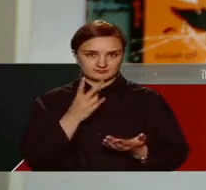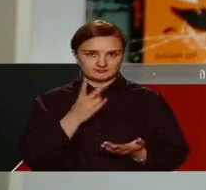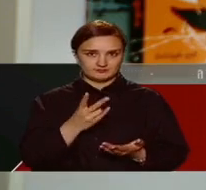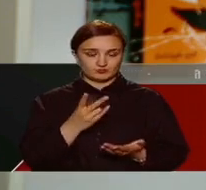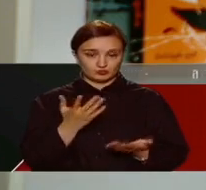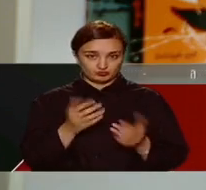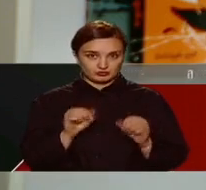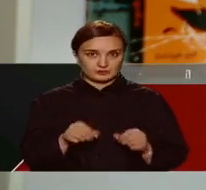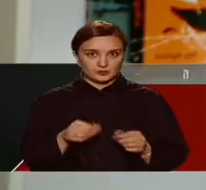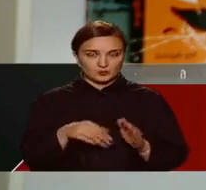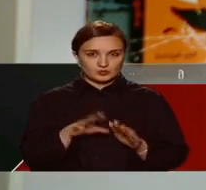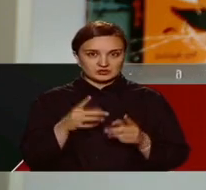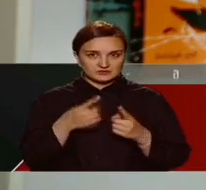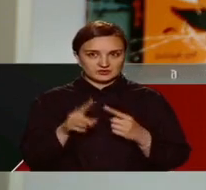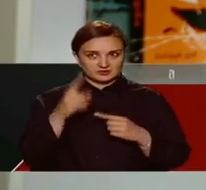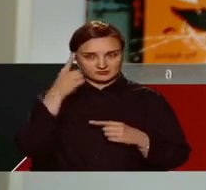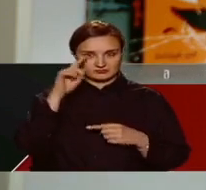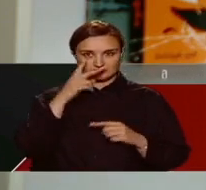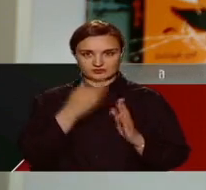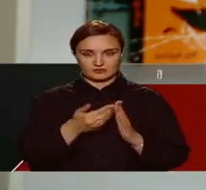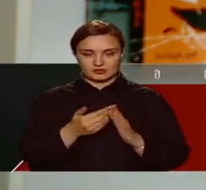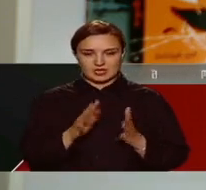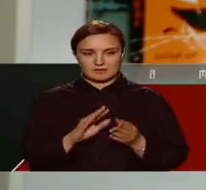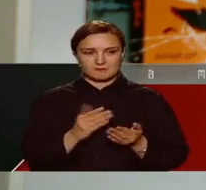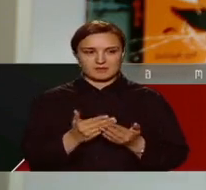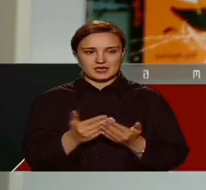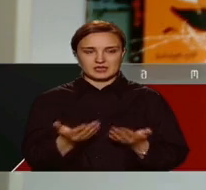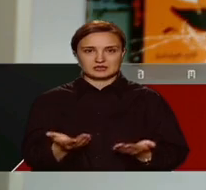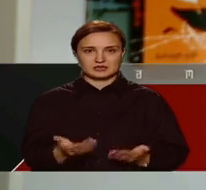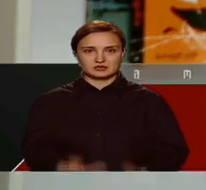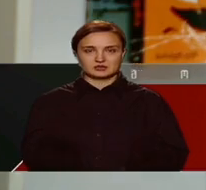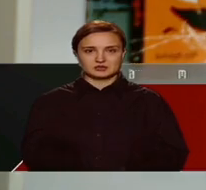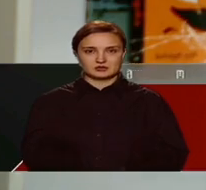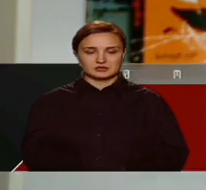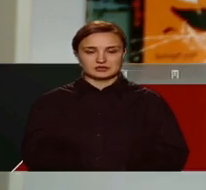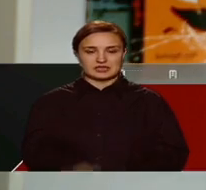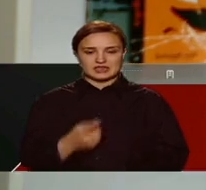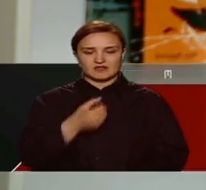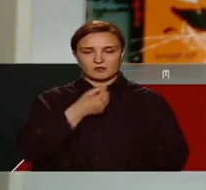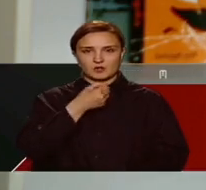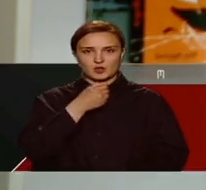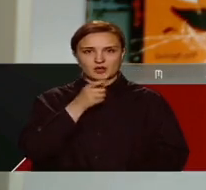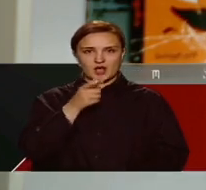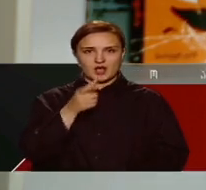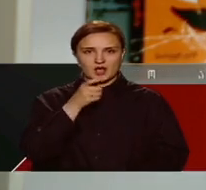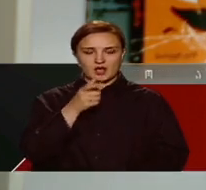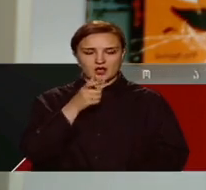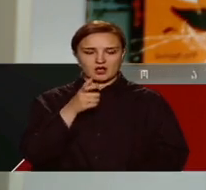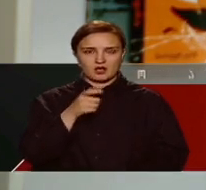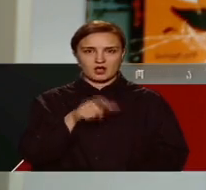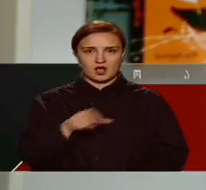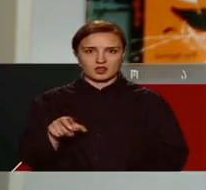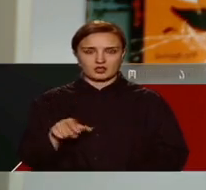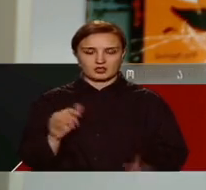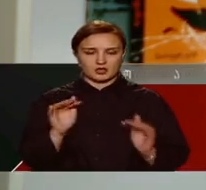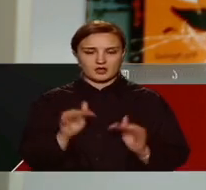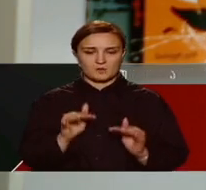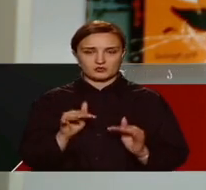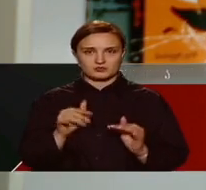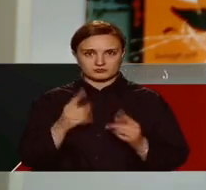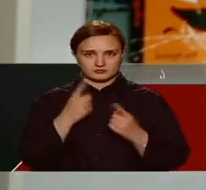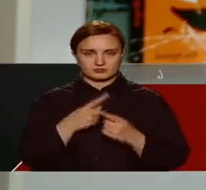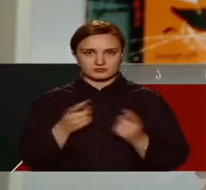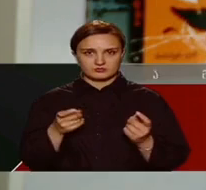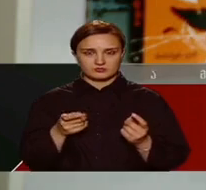ხო შეიძლება უფრო კრეატიულად შევხედოთ ამავს და არა სიტყვაზე რაღაცნაირად ერთი მიკროფონიდან ყვირილში, სადაც ისეთი ხალხი გამოდის და რაღაცას